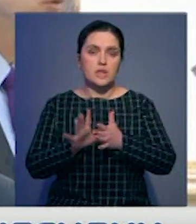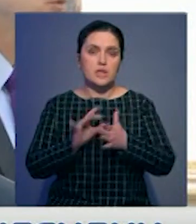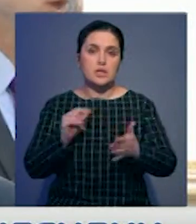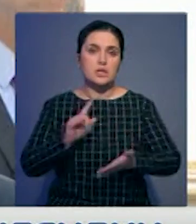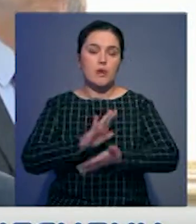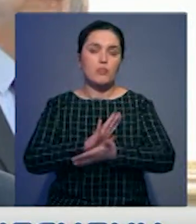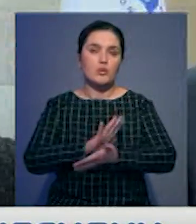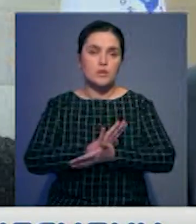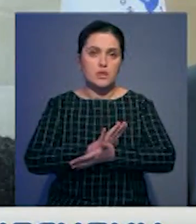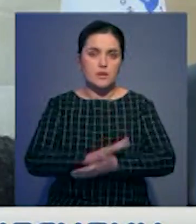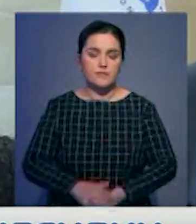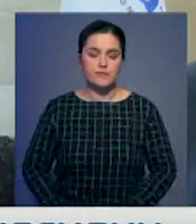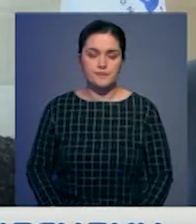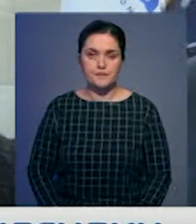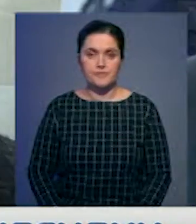из отходов.